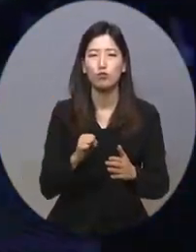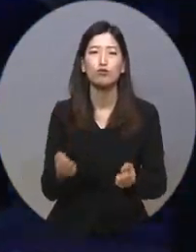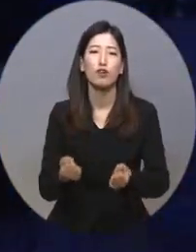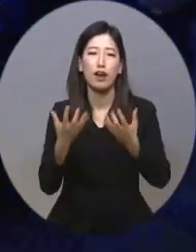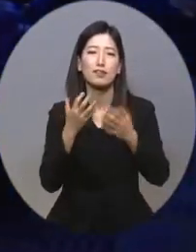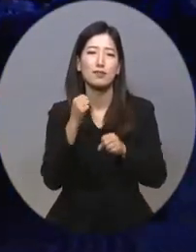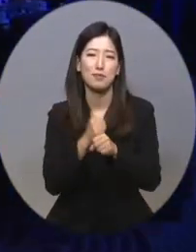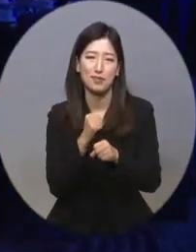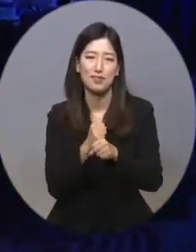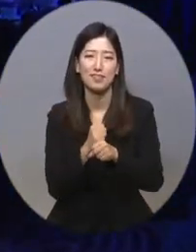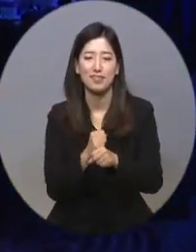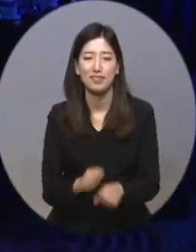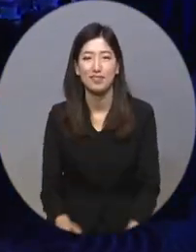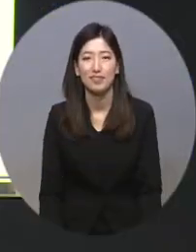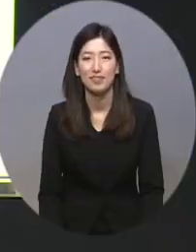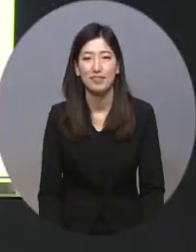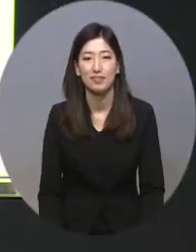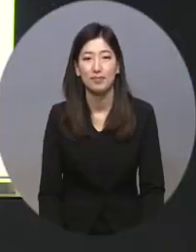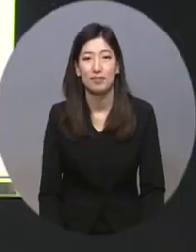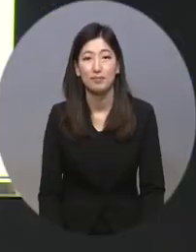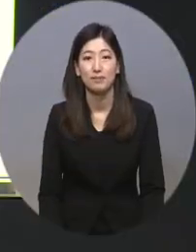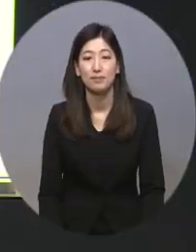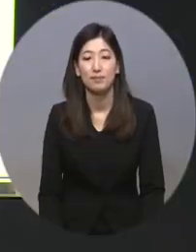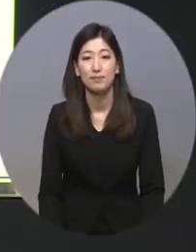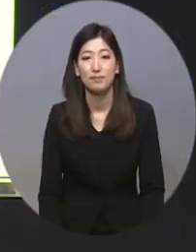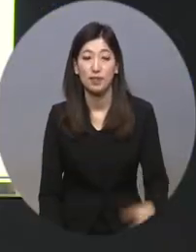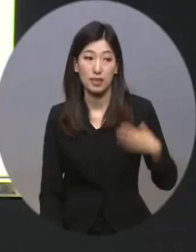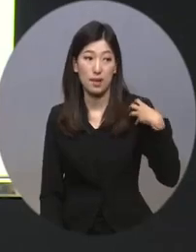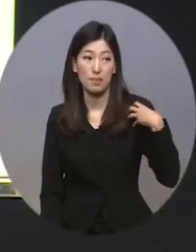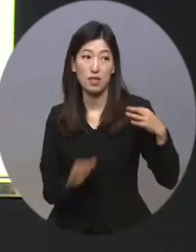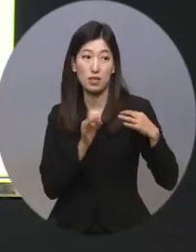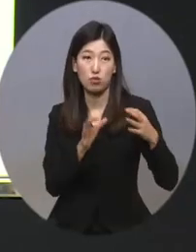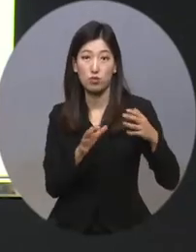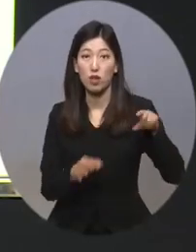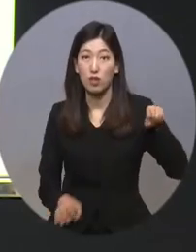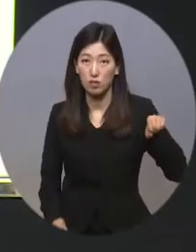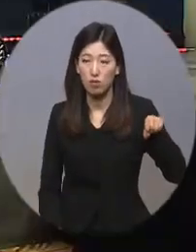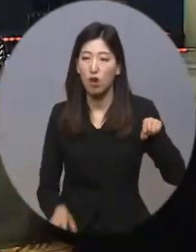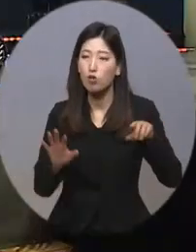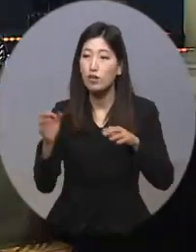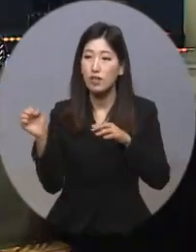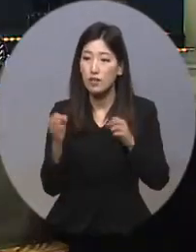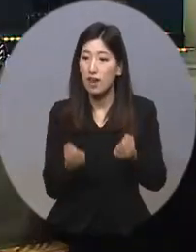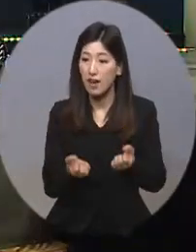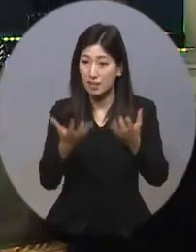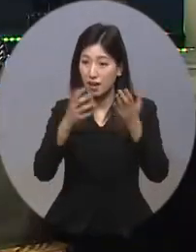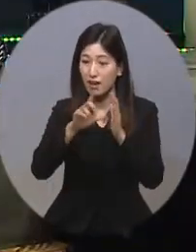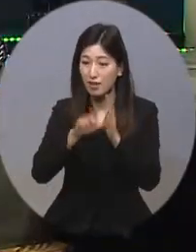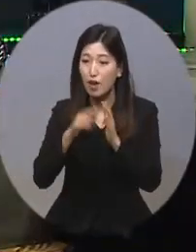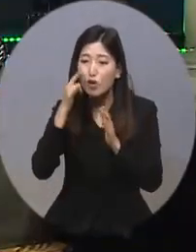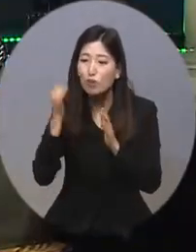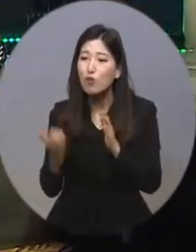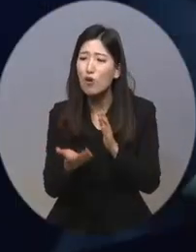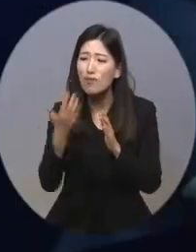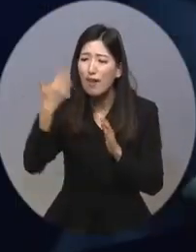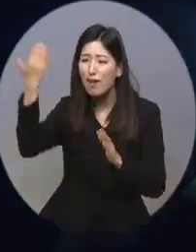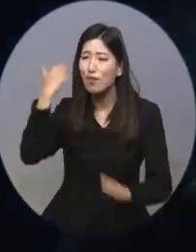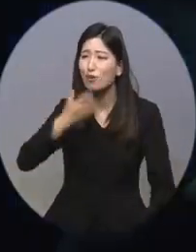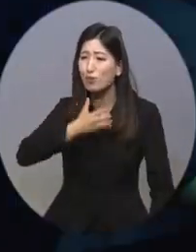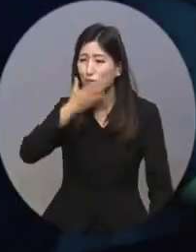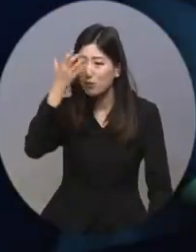보태고자 개입돼 씁니다 주최 측은 이번 행사를 통해 다양한 꼬 물질인 어머니들의 소망을 이루고